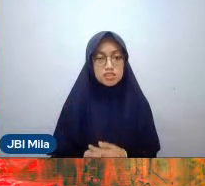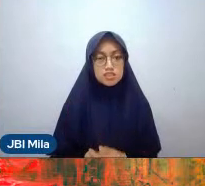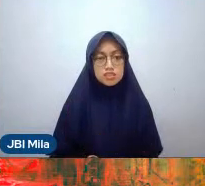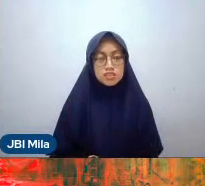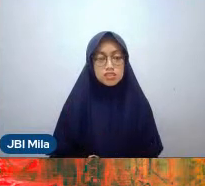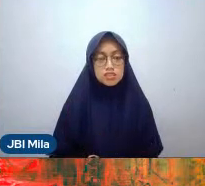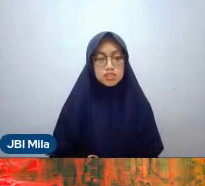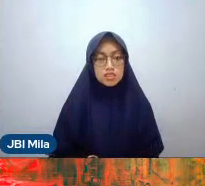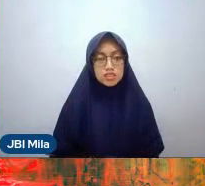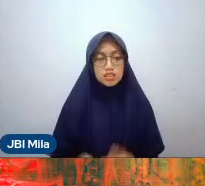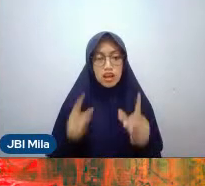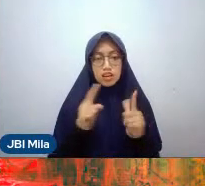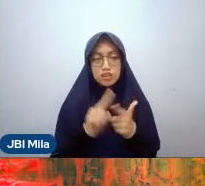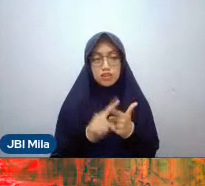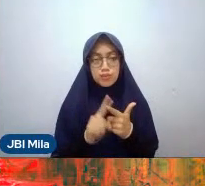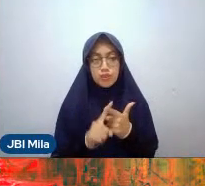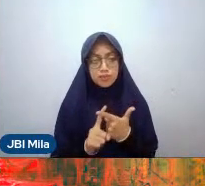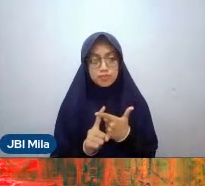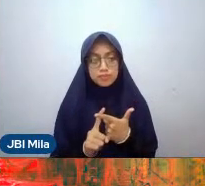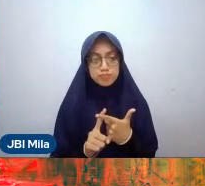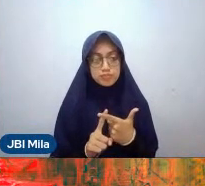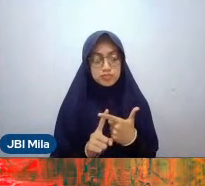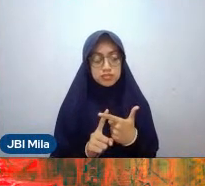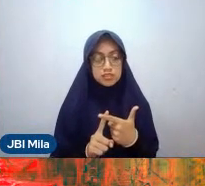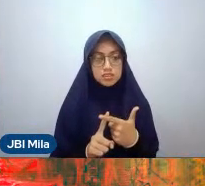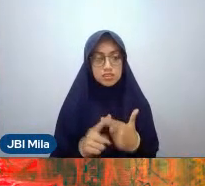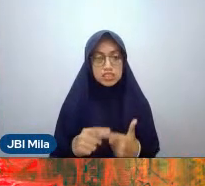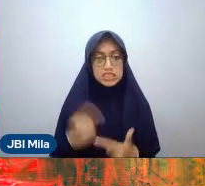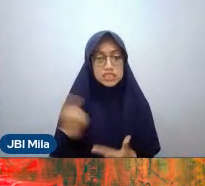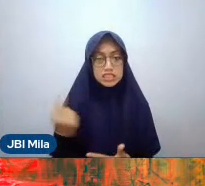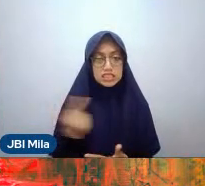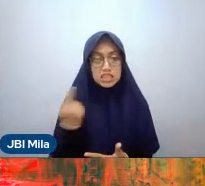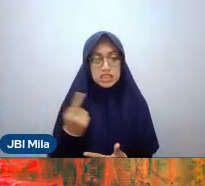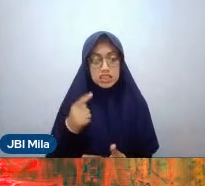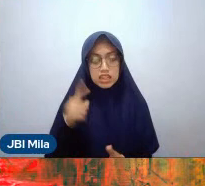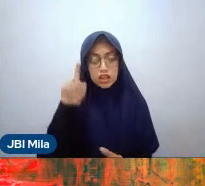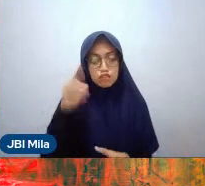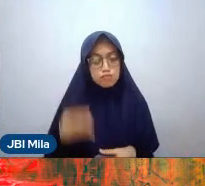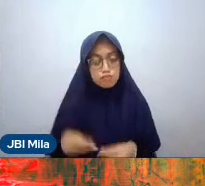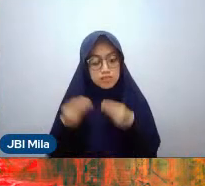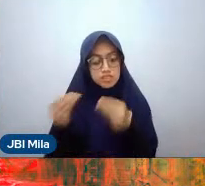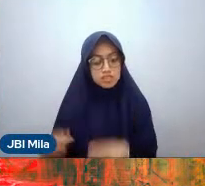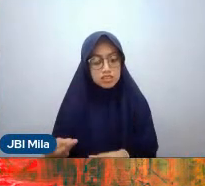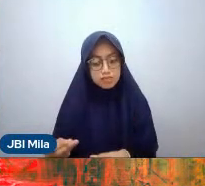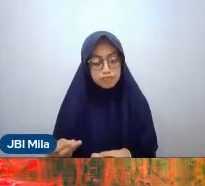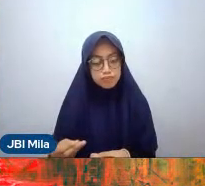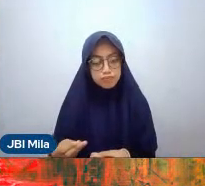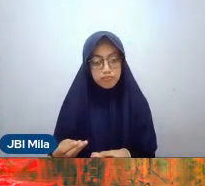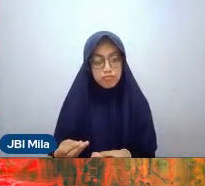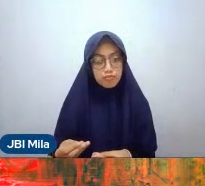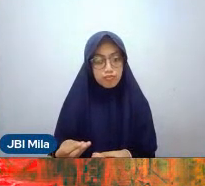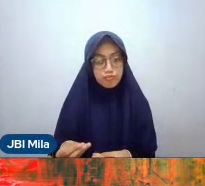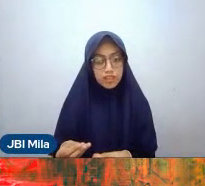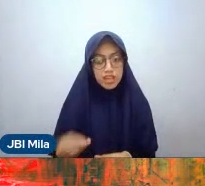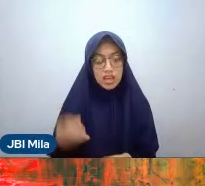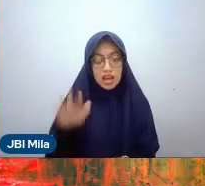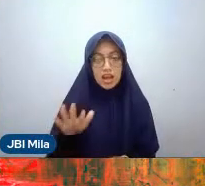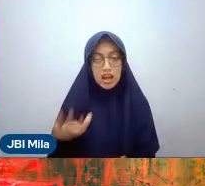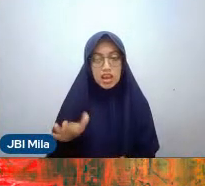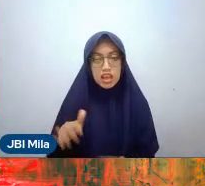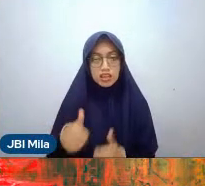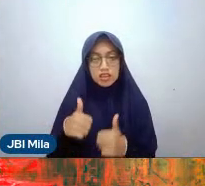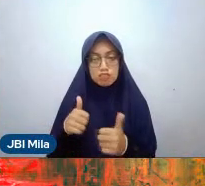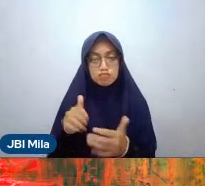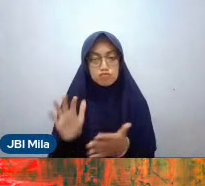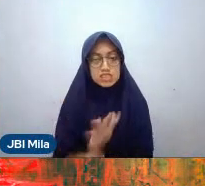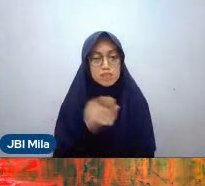Nah, yang kedua adalah kita harus memberikan kesempatan kepada anak untuk mengekspresikan emosi,